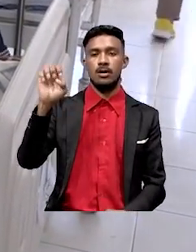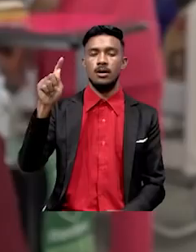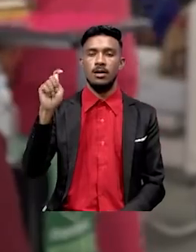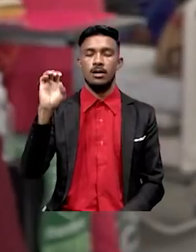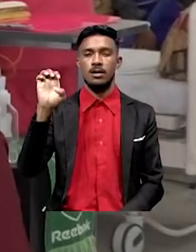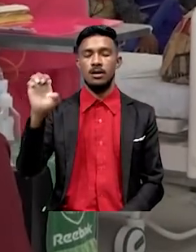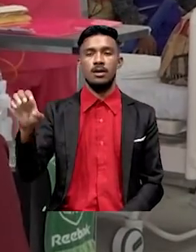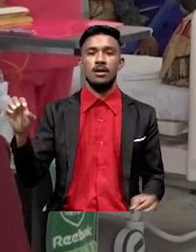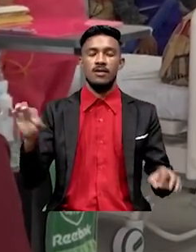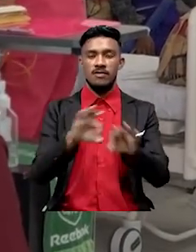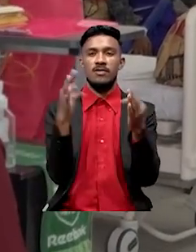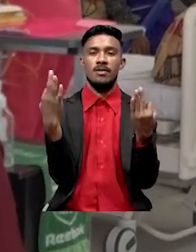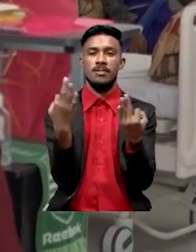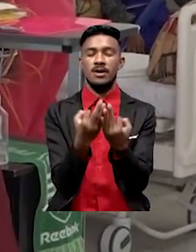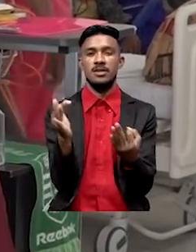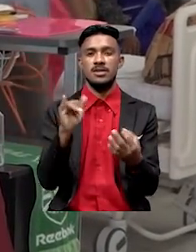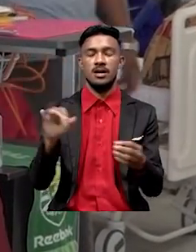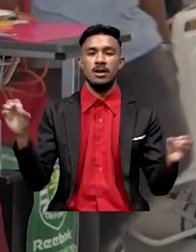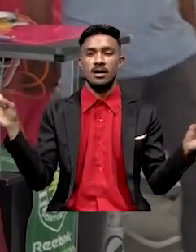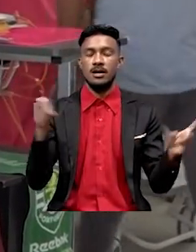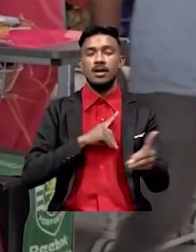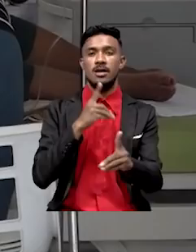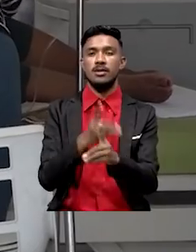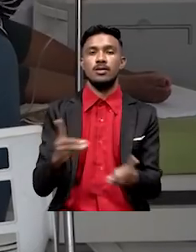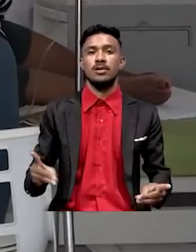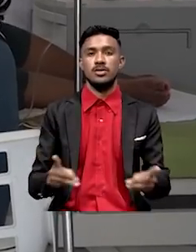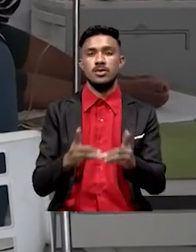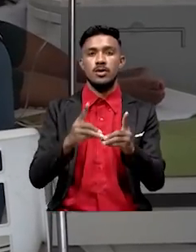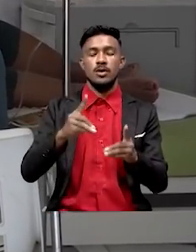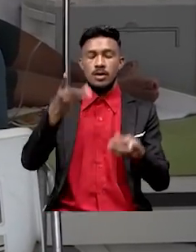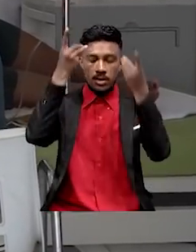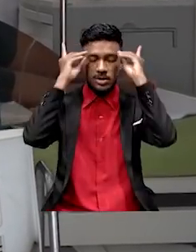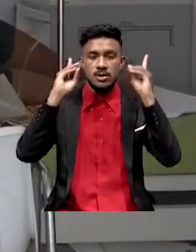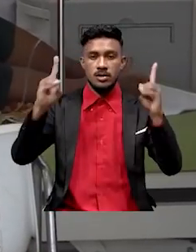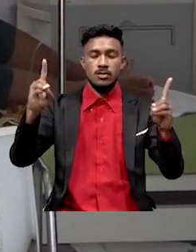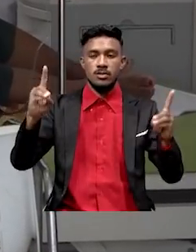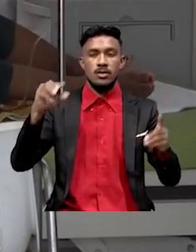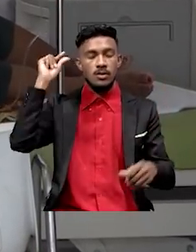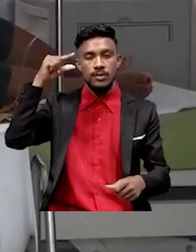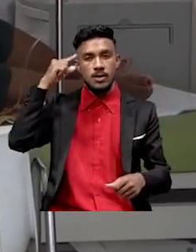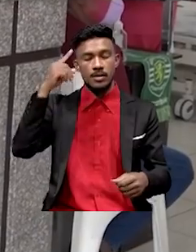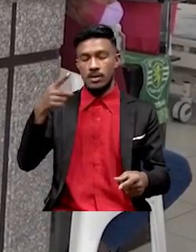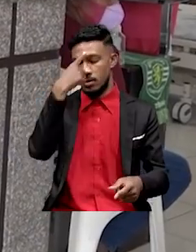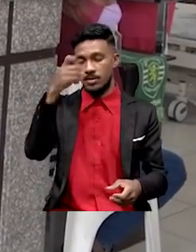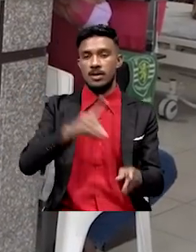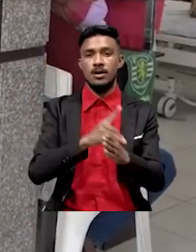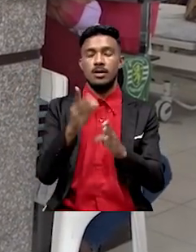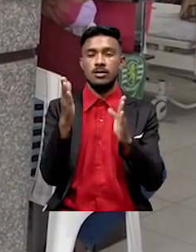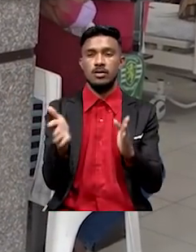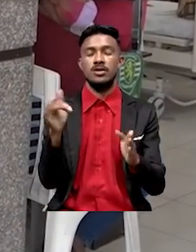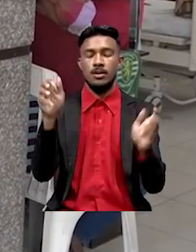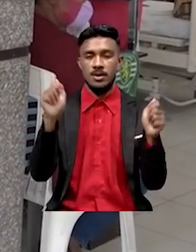la ia direito atu contra decisão governo, tamba diretor sira Mac Bele foti decisão atu muda ba fating ne